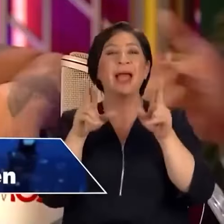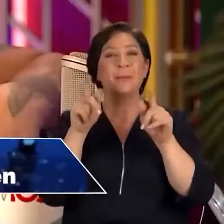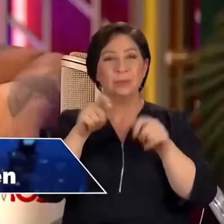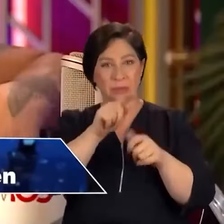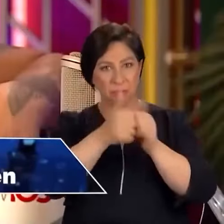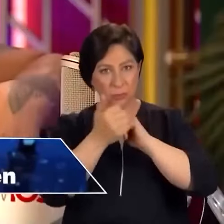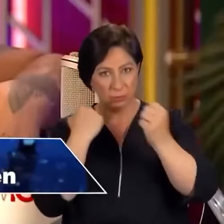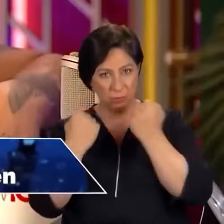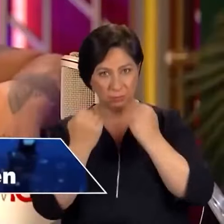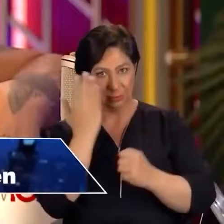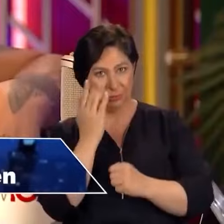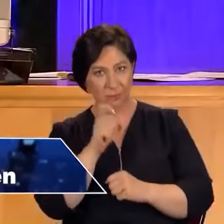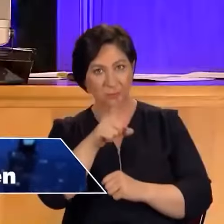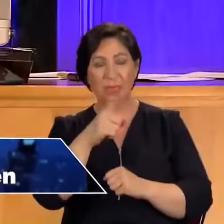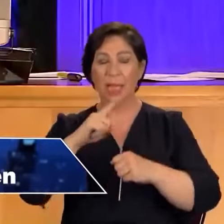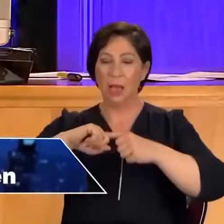şey. Sen gidiyor musun spor salonuna? Ben...